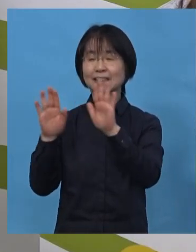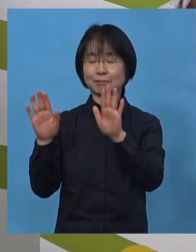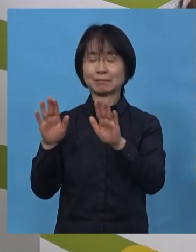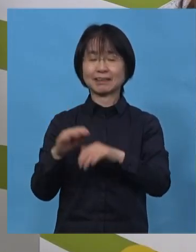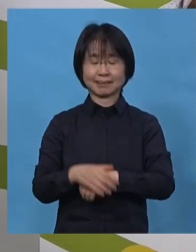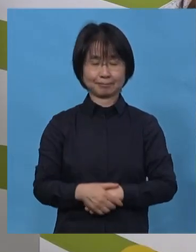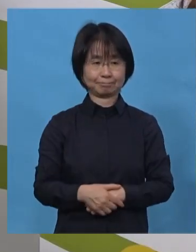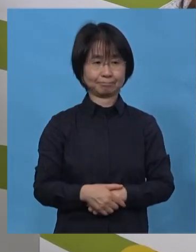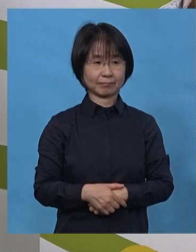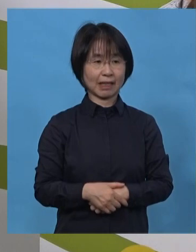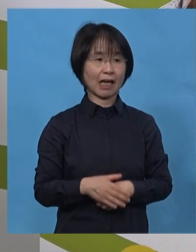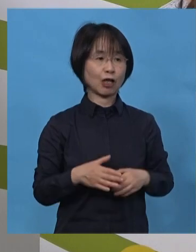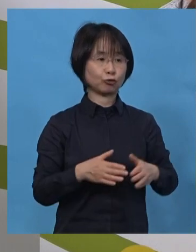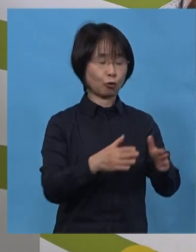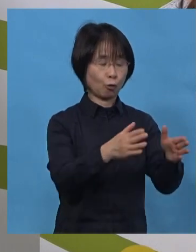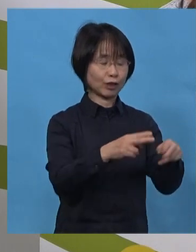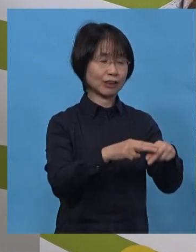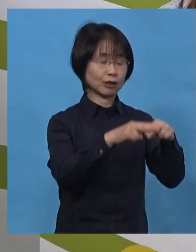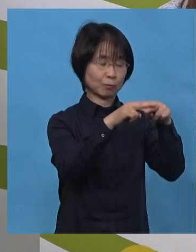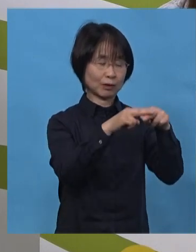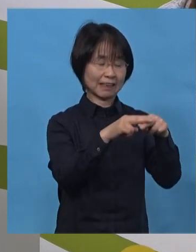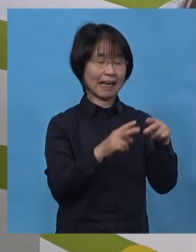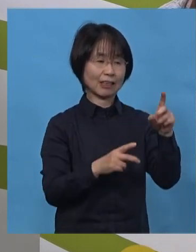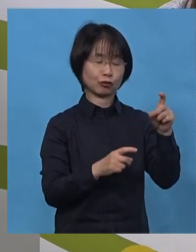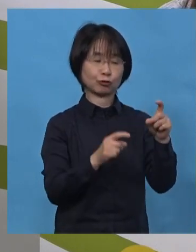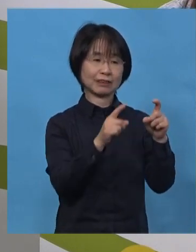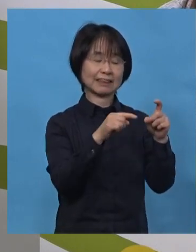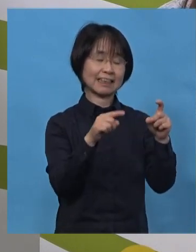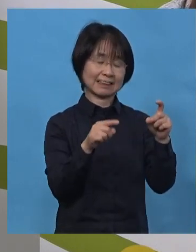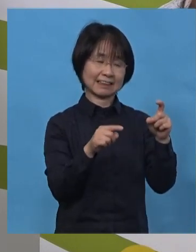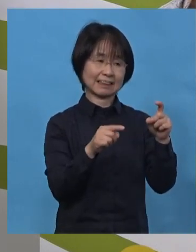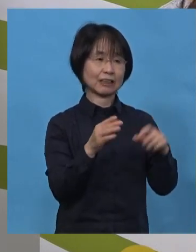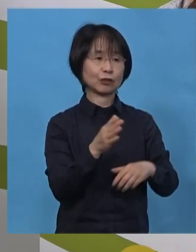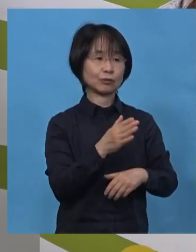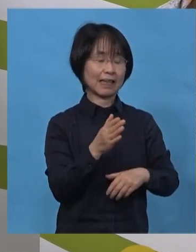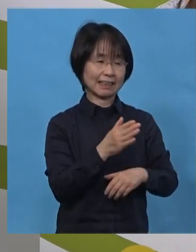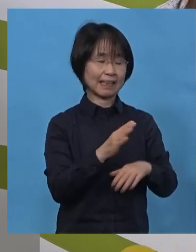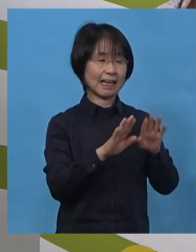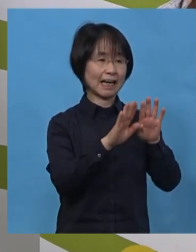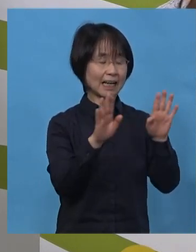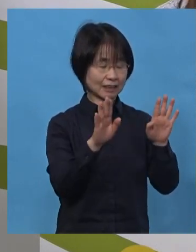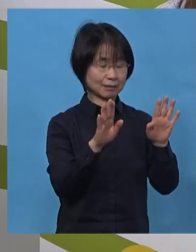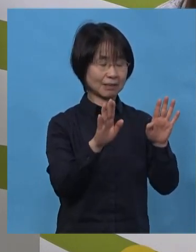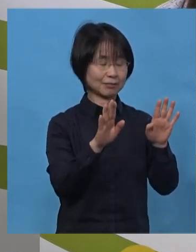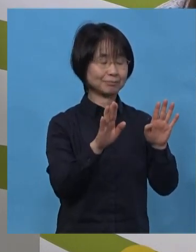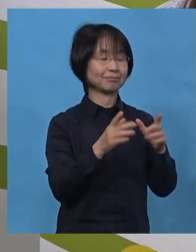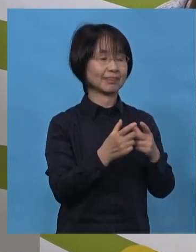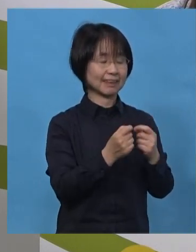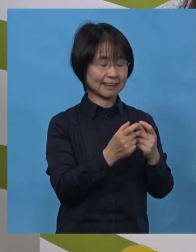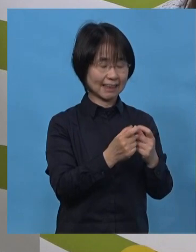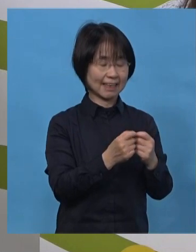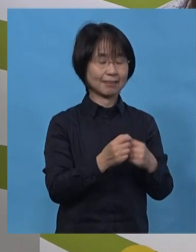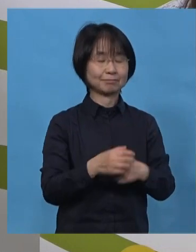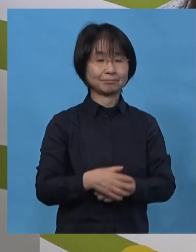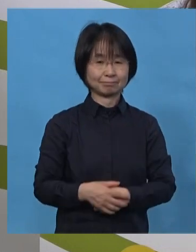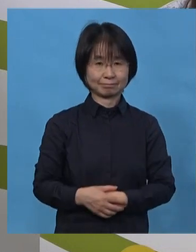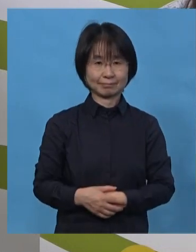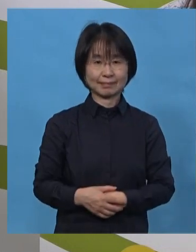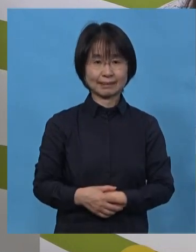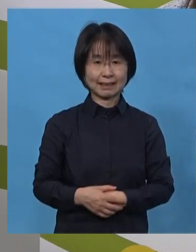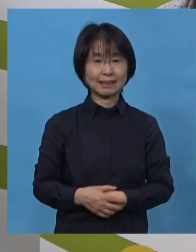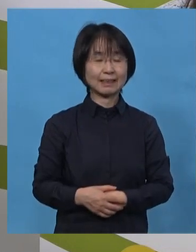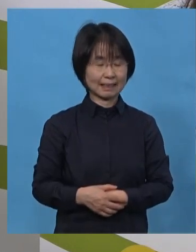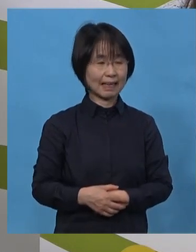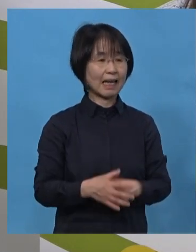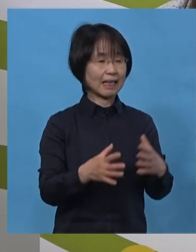ほど道路に積もった雪が10CMを超えるくらいが除雪作業の目安になっているということなんですね市内には